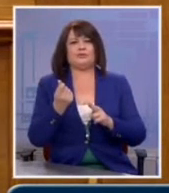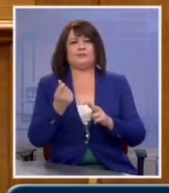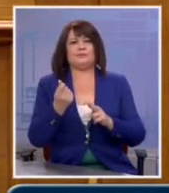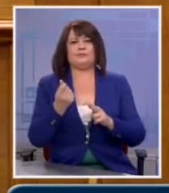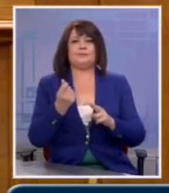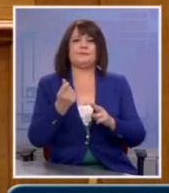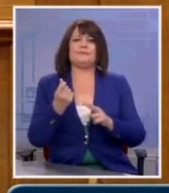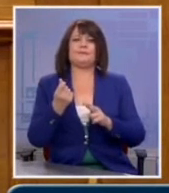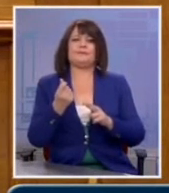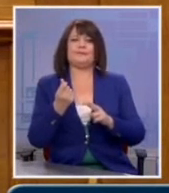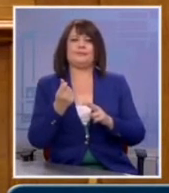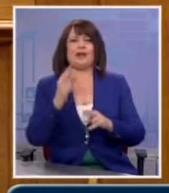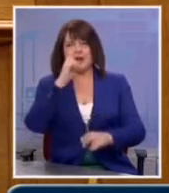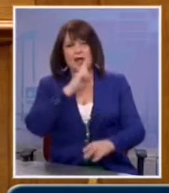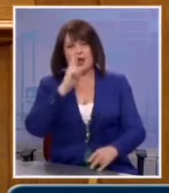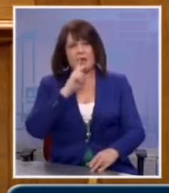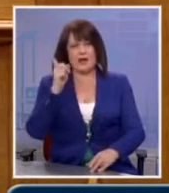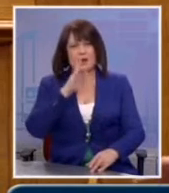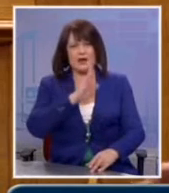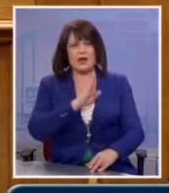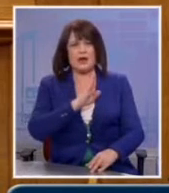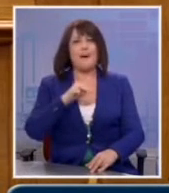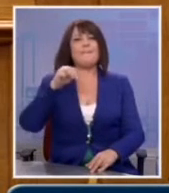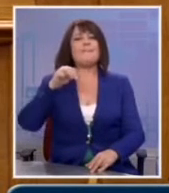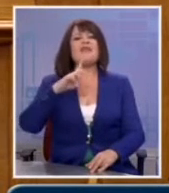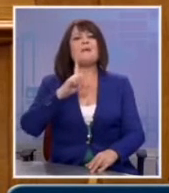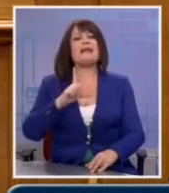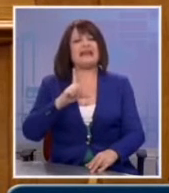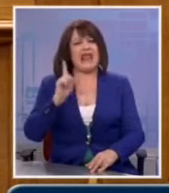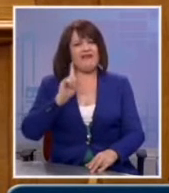της Ρωσίας, Βλαντιμίρ Ντμίτριεφ,